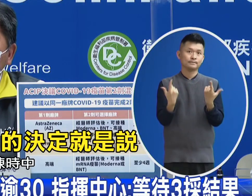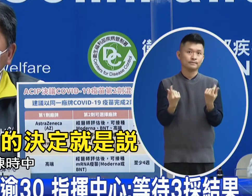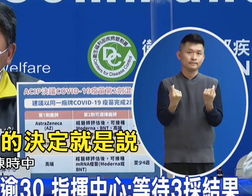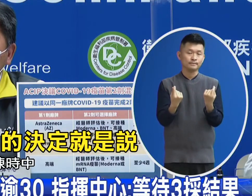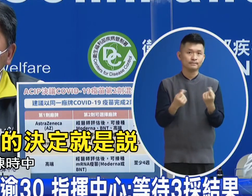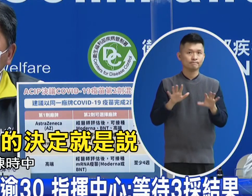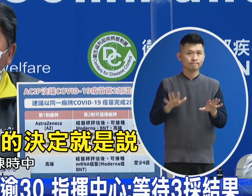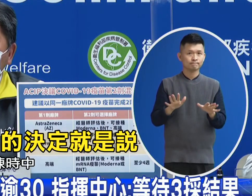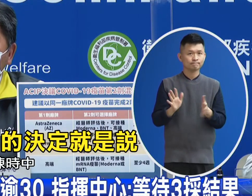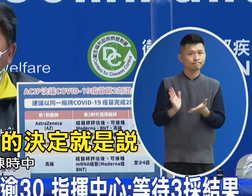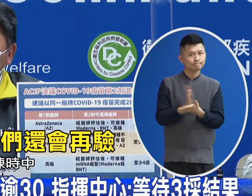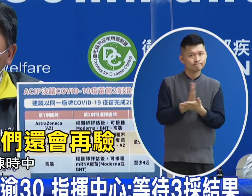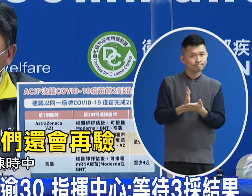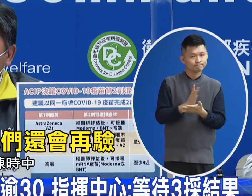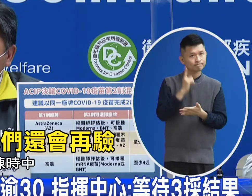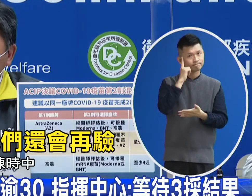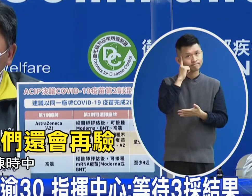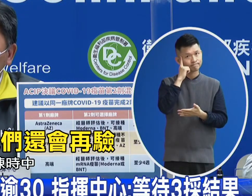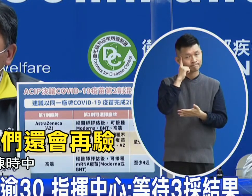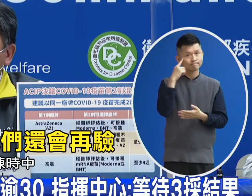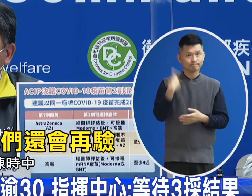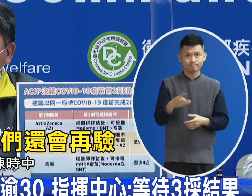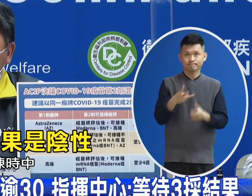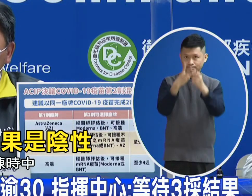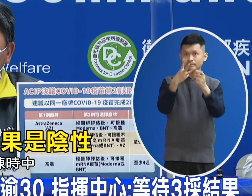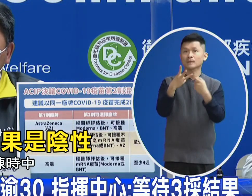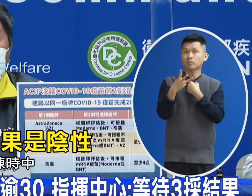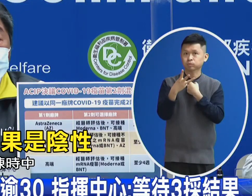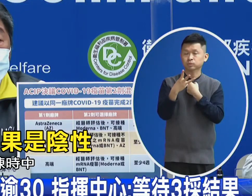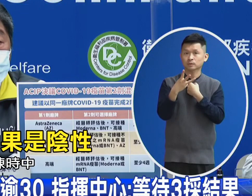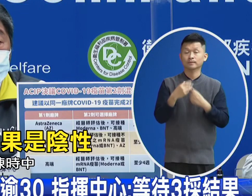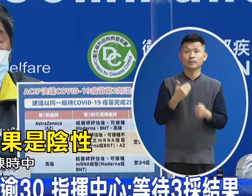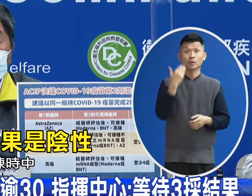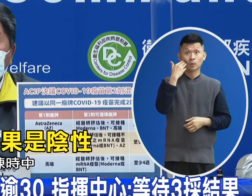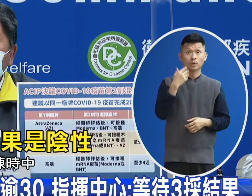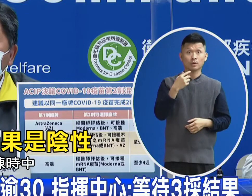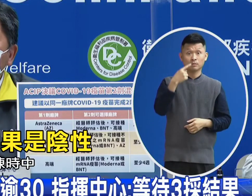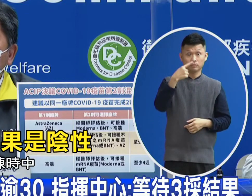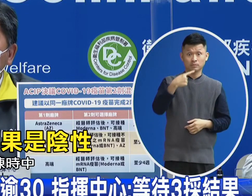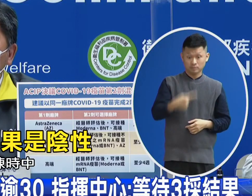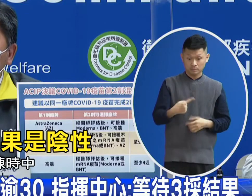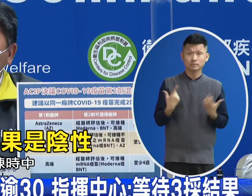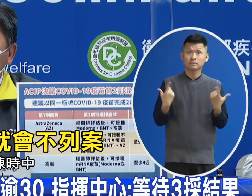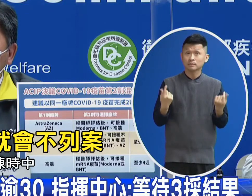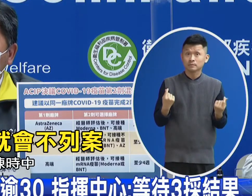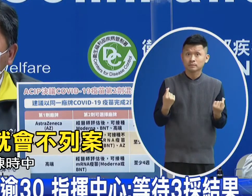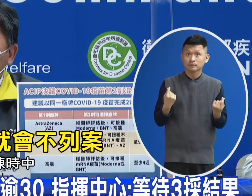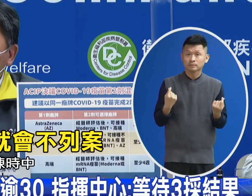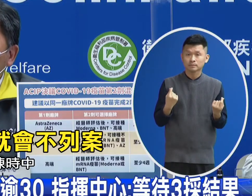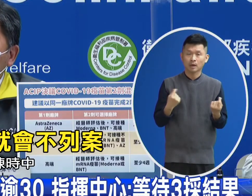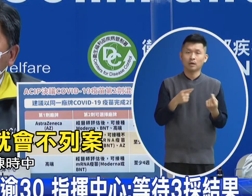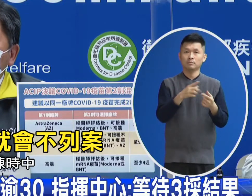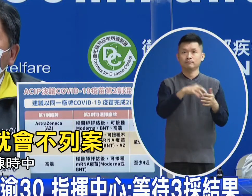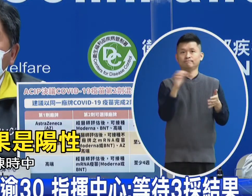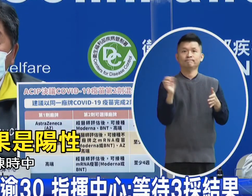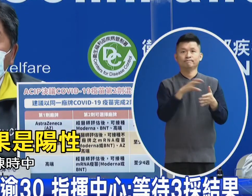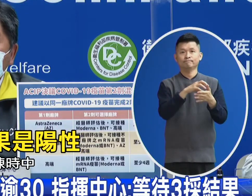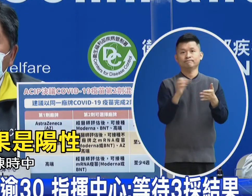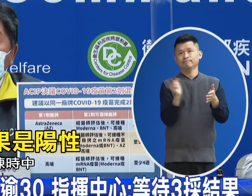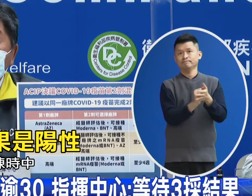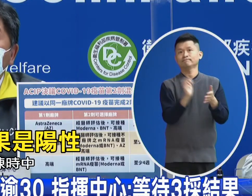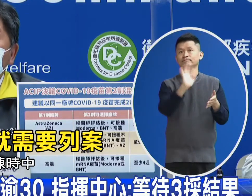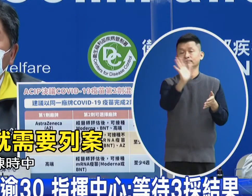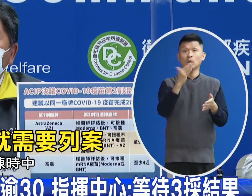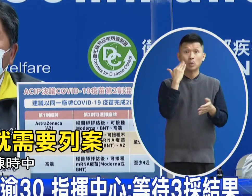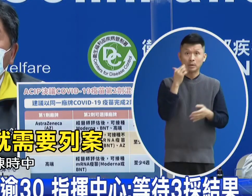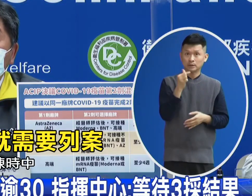的决定就是说，那现在我们还会再验。再验如果是阴性，那我们就会不列案，但如果是阳